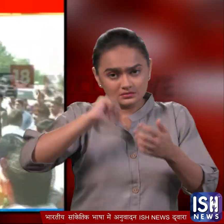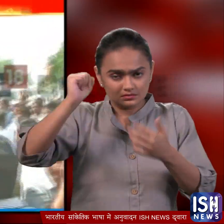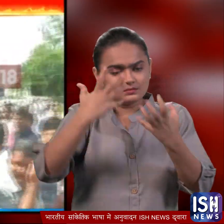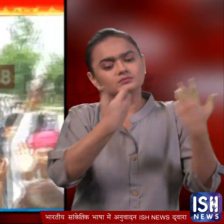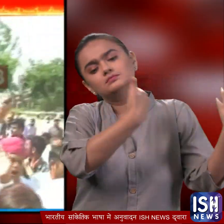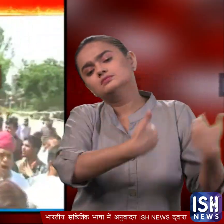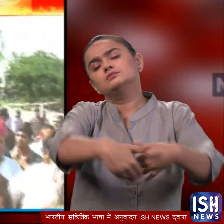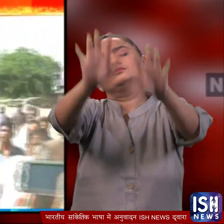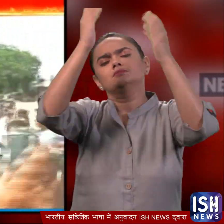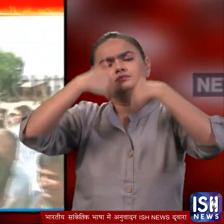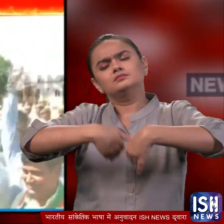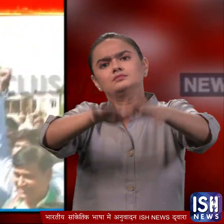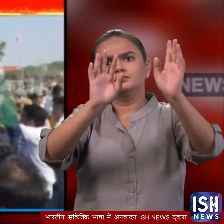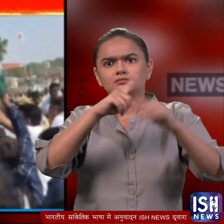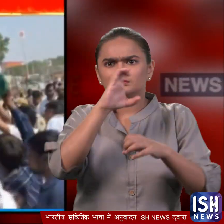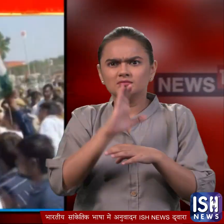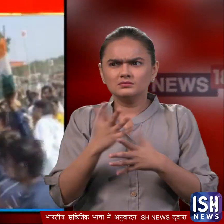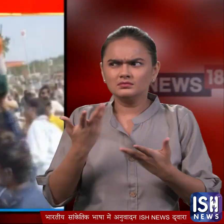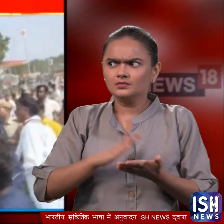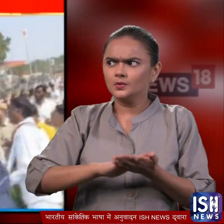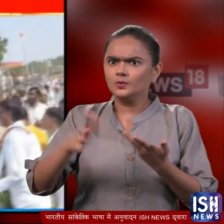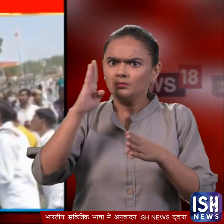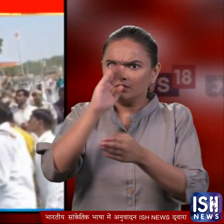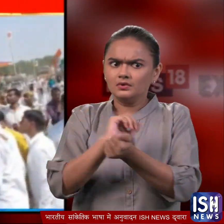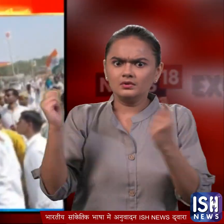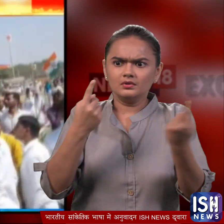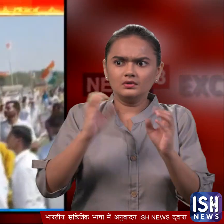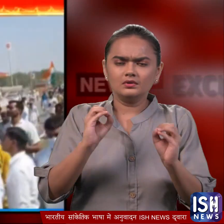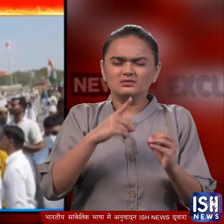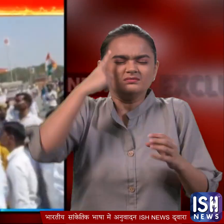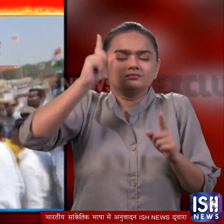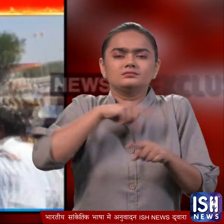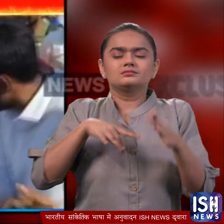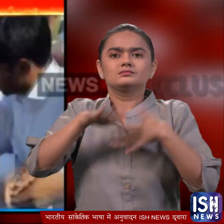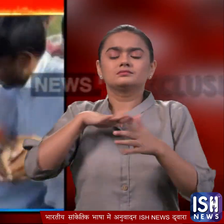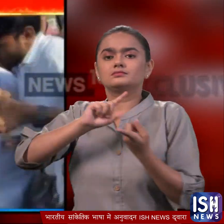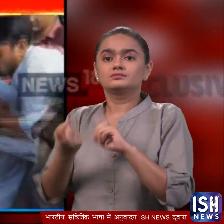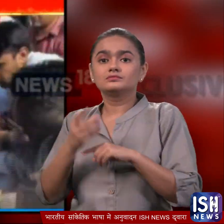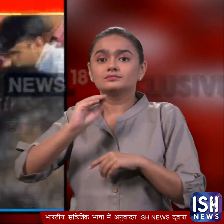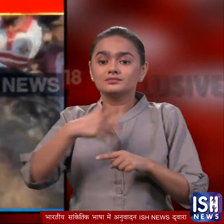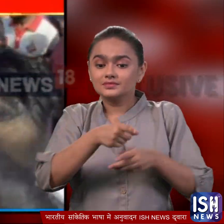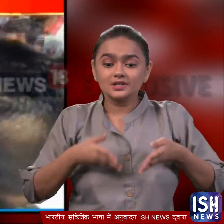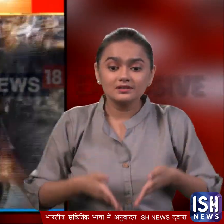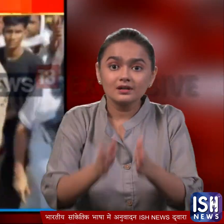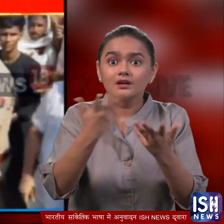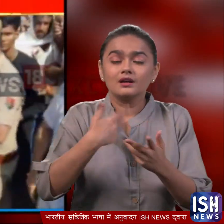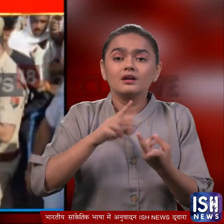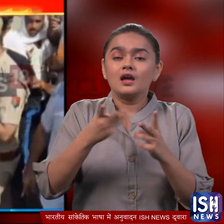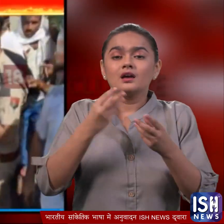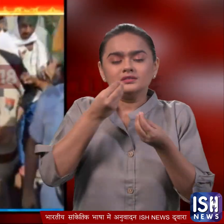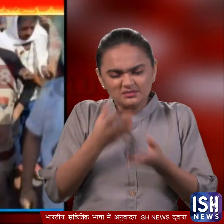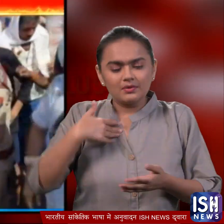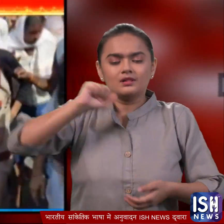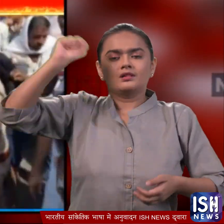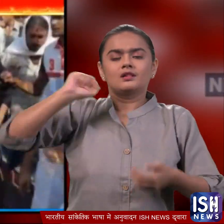सरकार की तरफ से मार्च को खुली छूट दे दी गई। लेकिन रास्ता साफ देखकर कांग्रेस ने भी रणनीति बदल दी। लखीमपुर तक के पैदल मार्च को